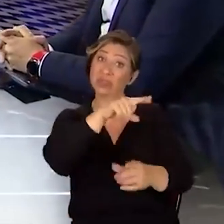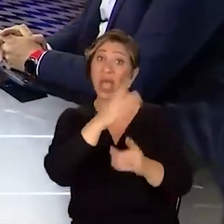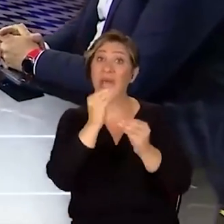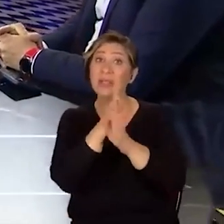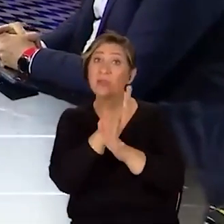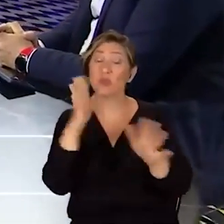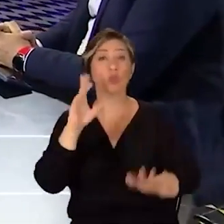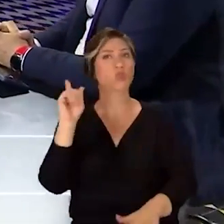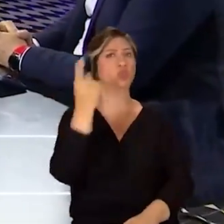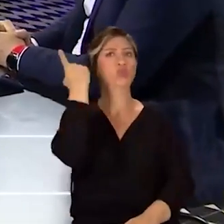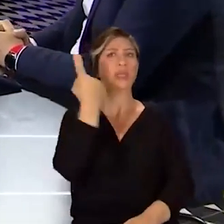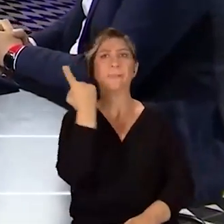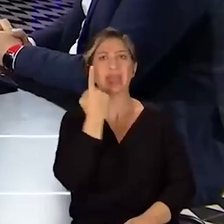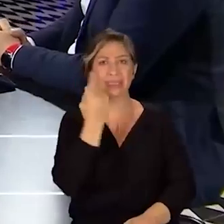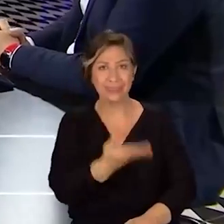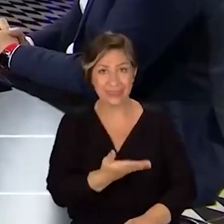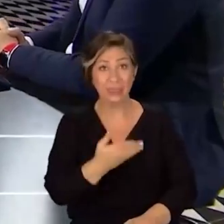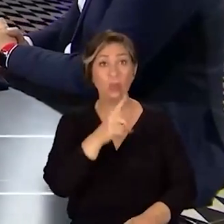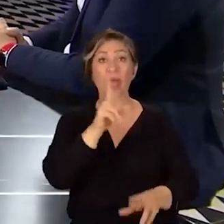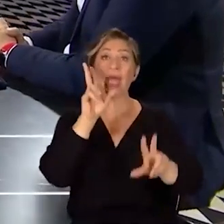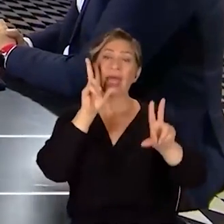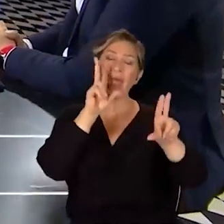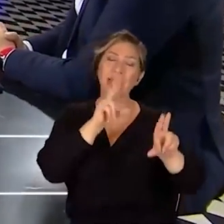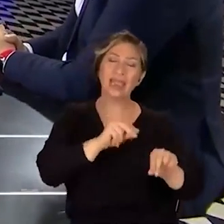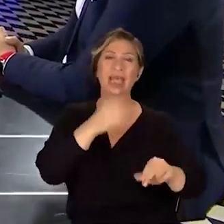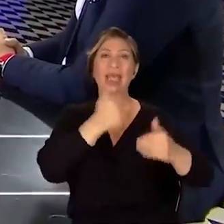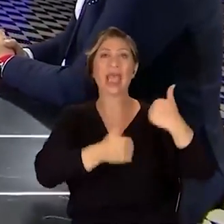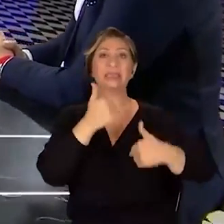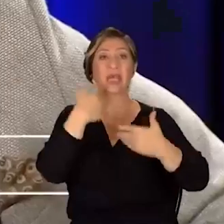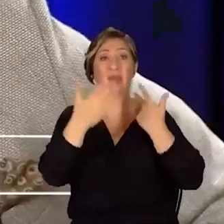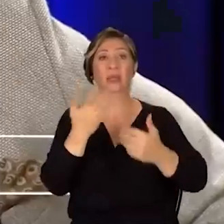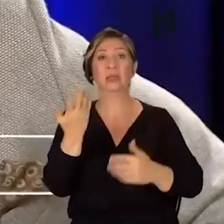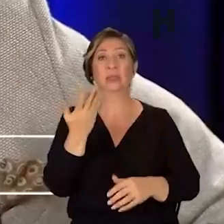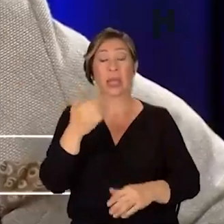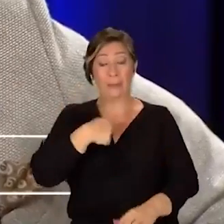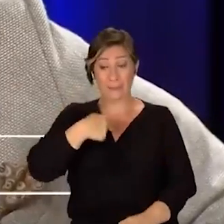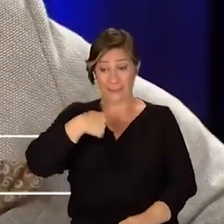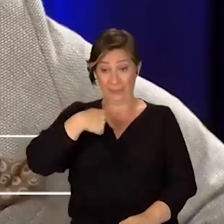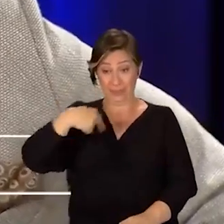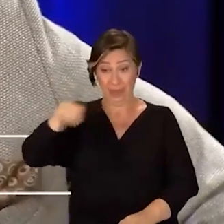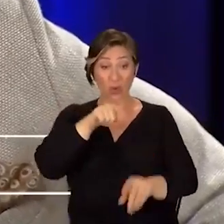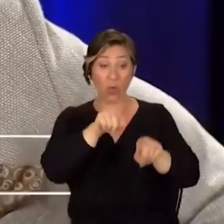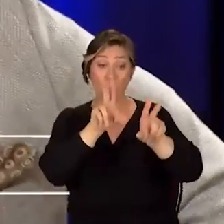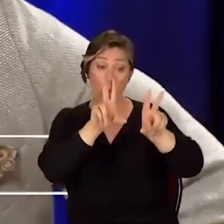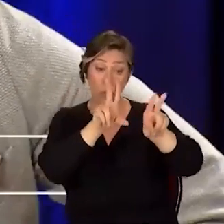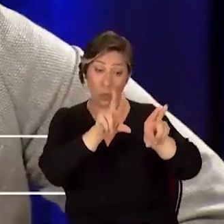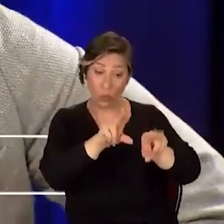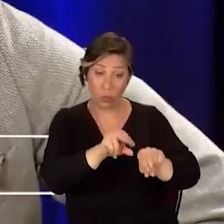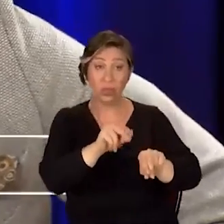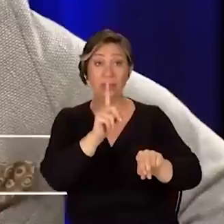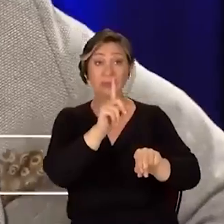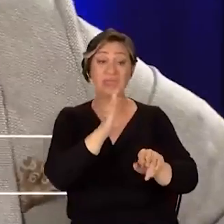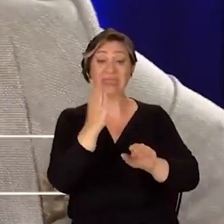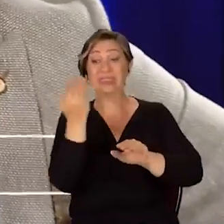büyük mucizelerden bir tanesi. Orada yatak yarasından bahseder. Der ki biz de onları uyuturken bir sağlarına